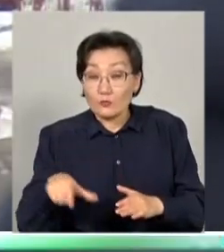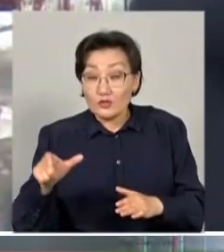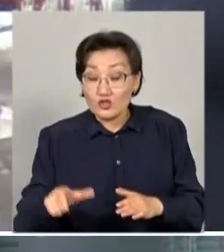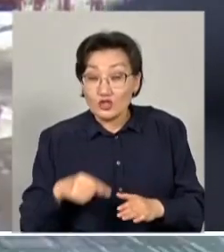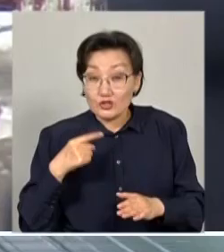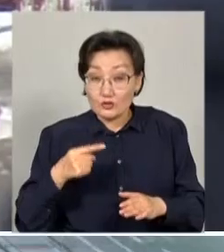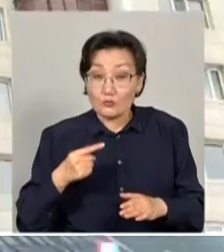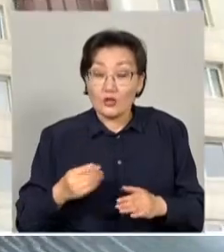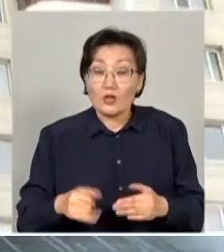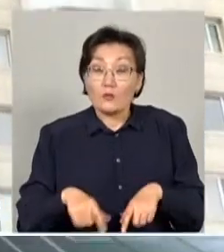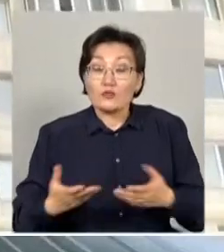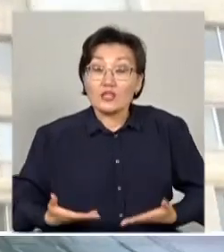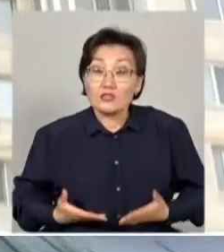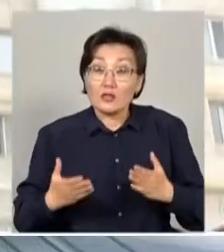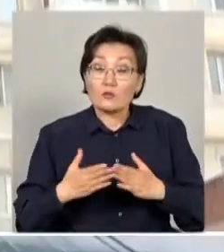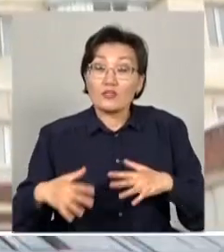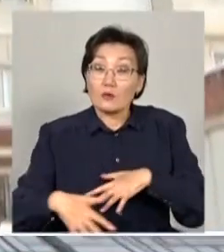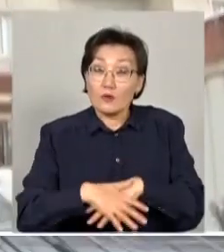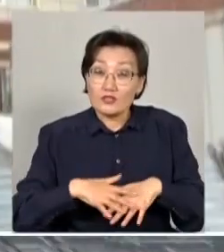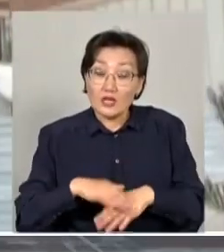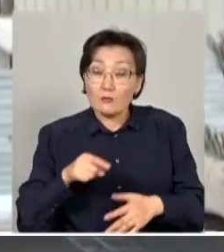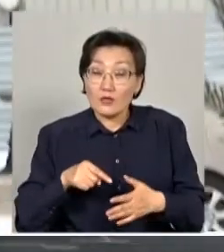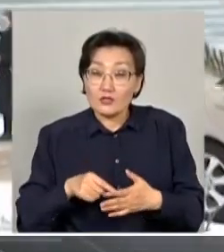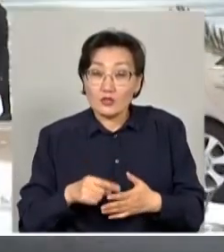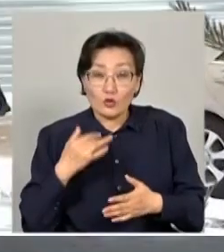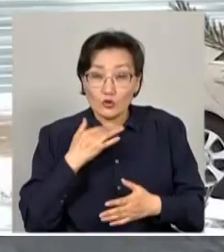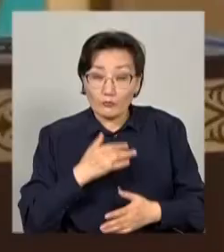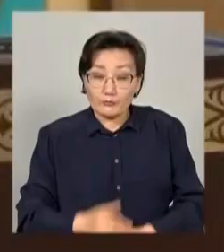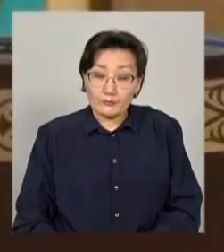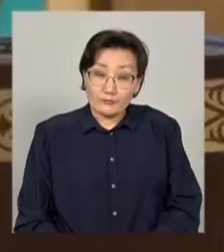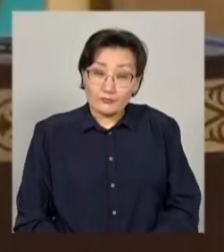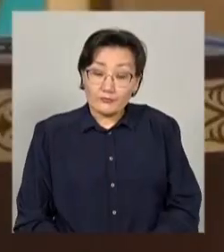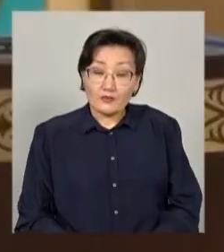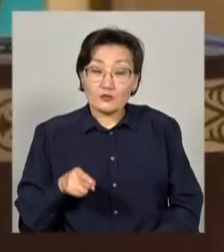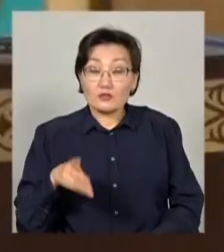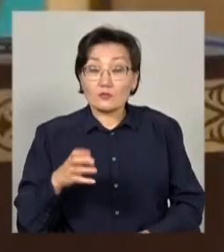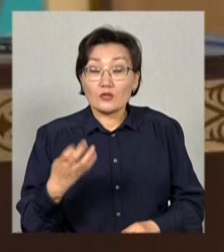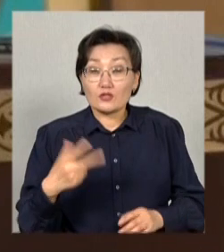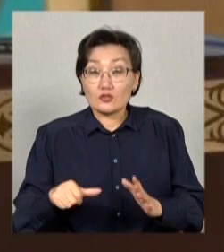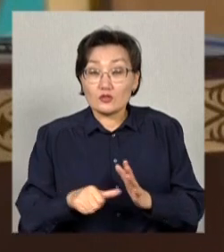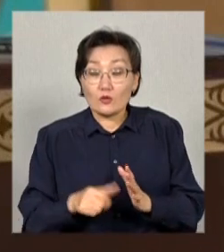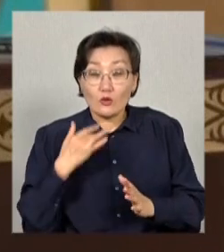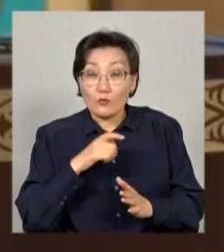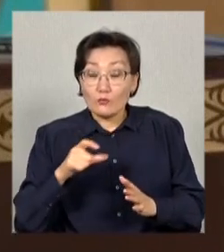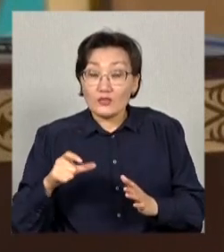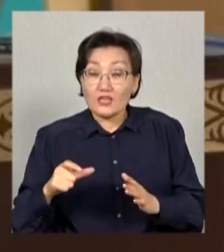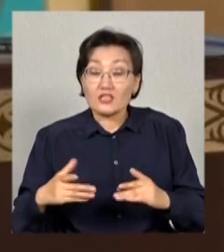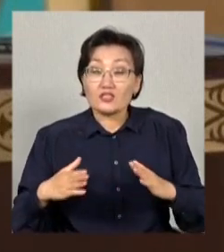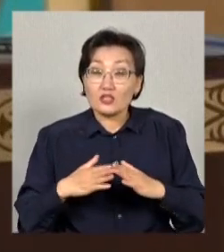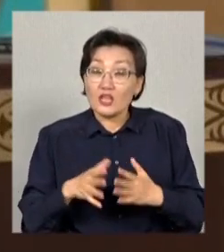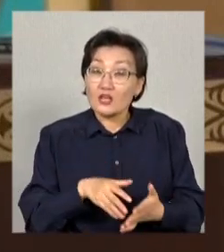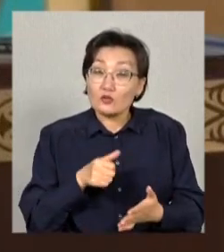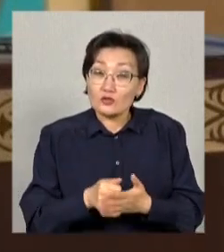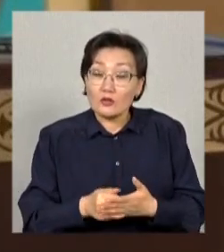Қанеевтің сөзінше, тұрғын үй тұрғындар алдында тұрған мәселе шаш етектен. 1436 көп пәтерлі тұрғын үй әлі күнге